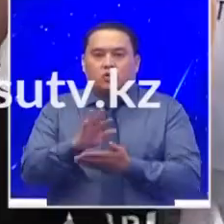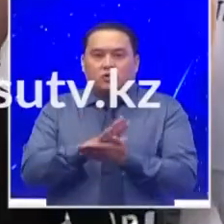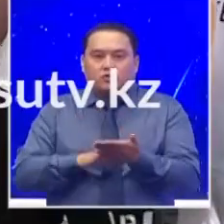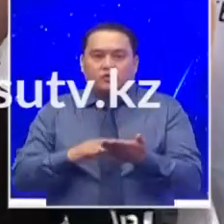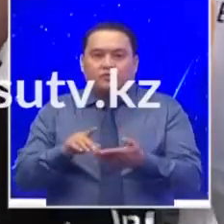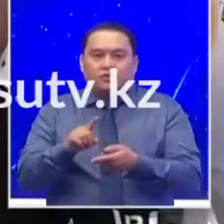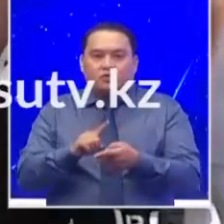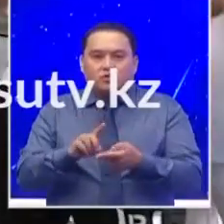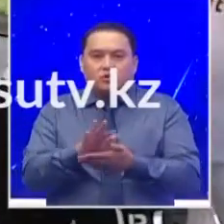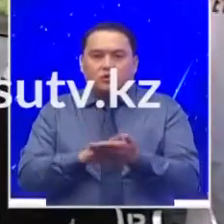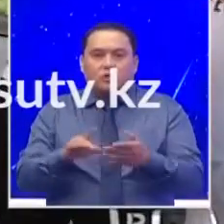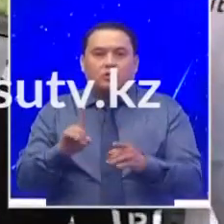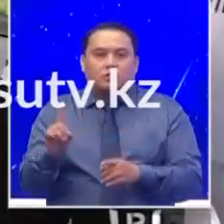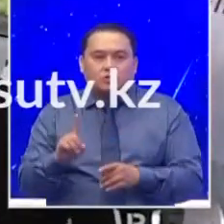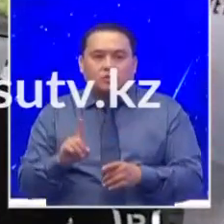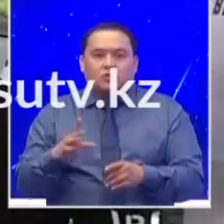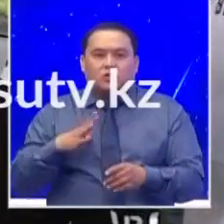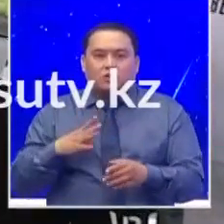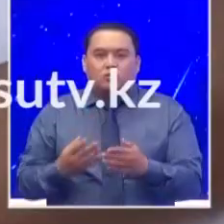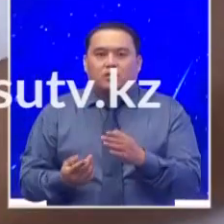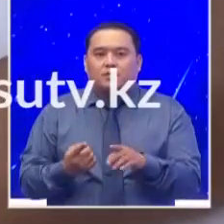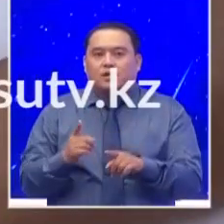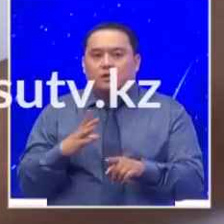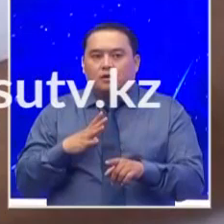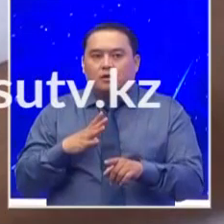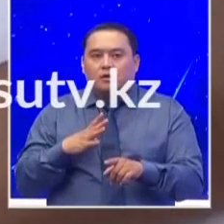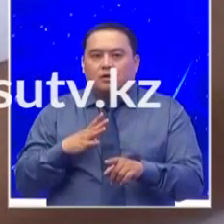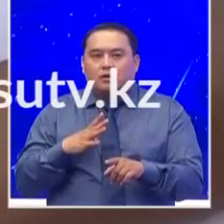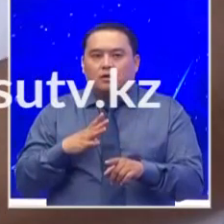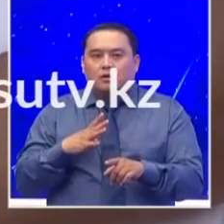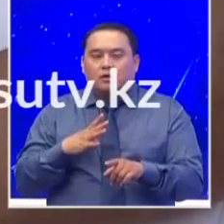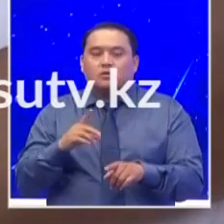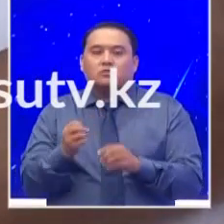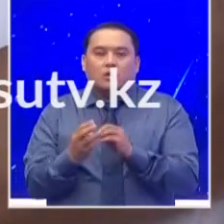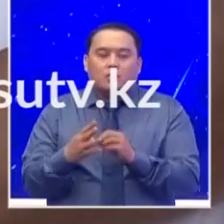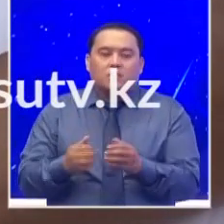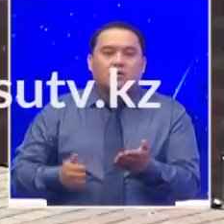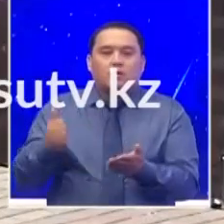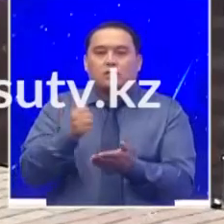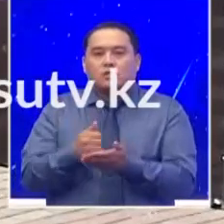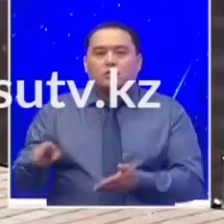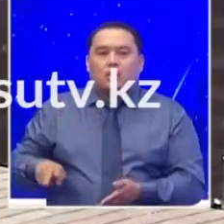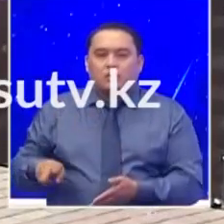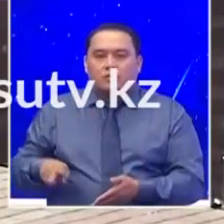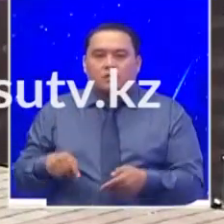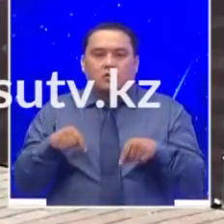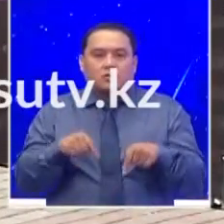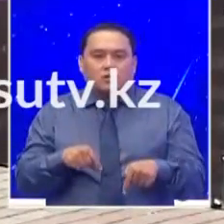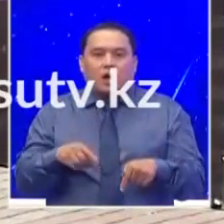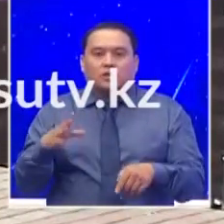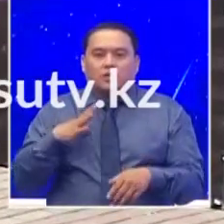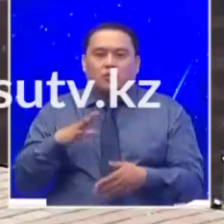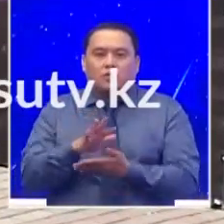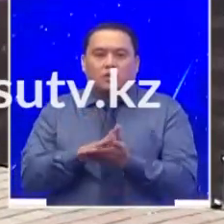ведущим популярных социально значимых программ и шоу. С октября 2014-го был назначен генеральным директором Алматинского